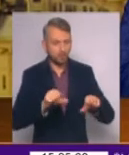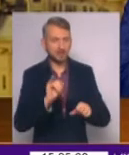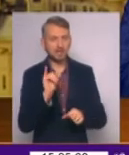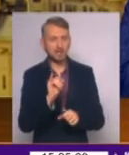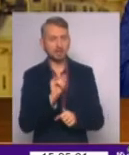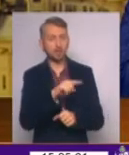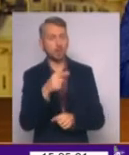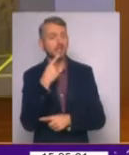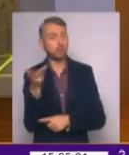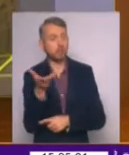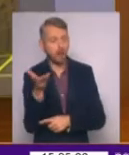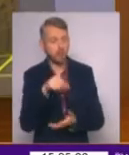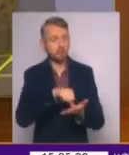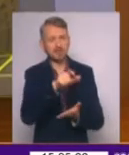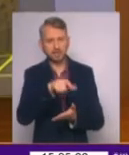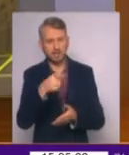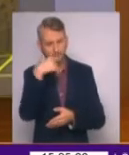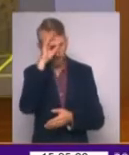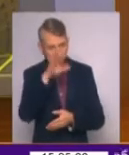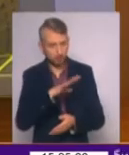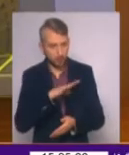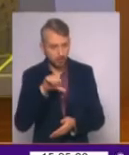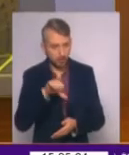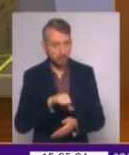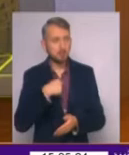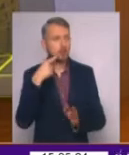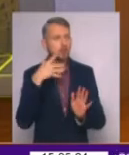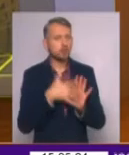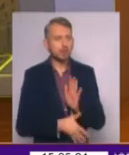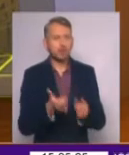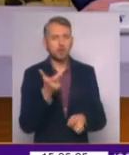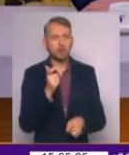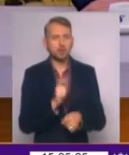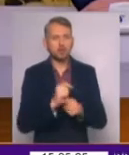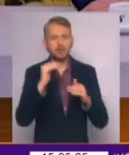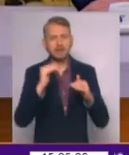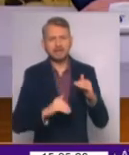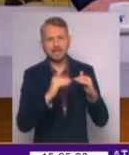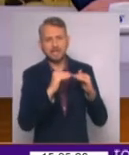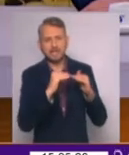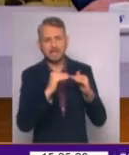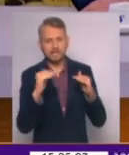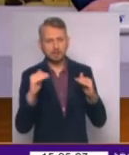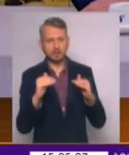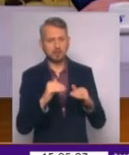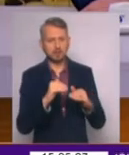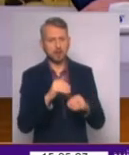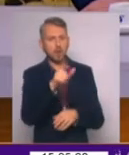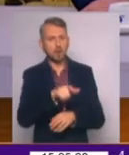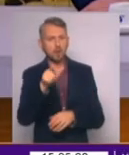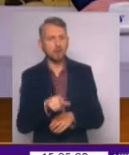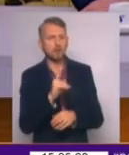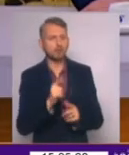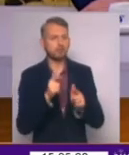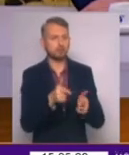вони звітували, і представники поліції були, то ми зрозуміли, що досить низький рівень взагалі громадян, які